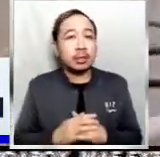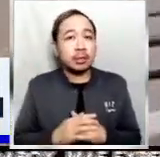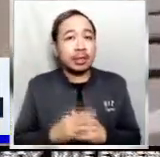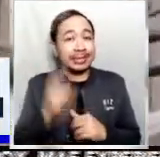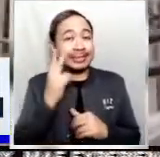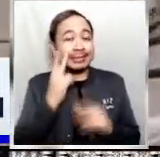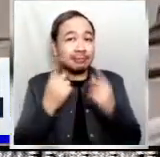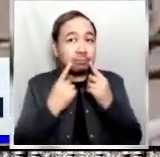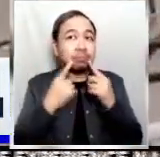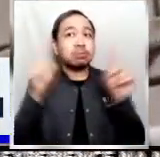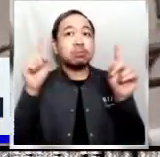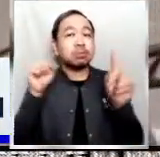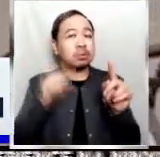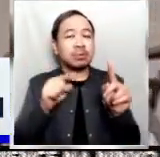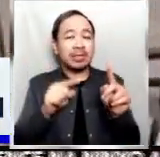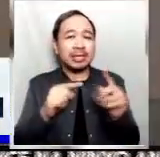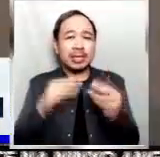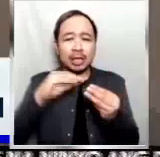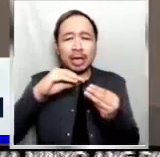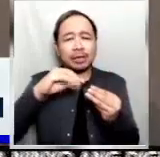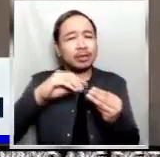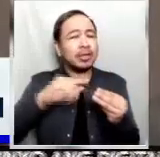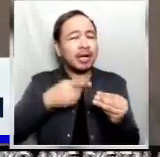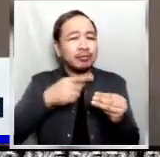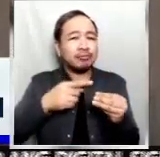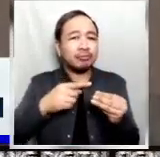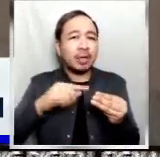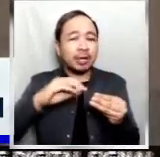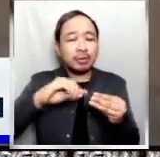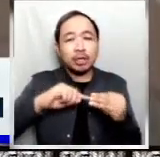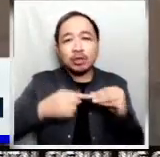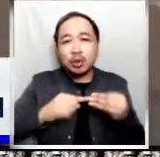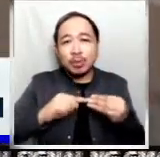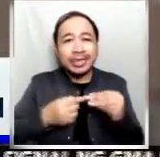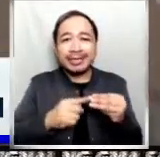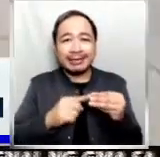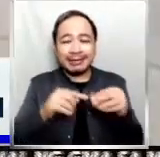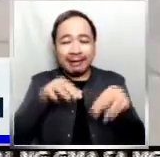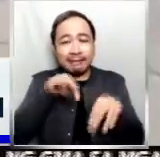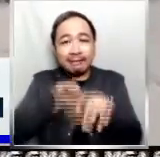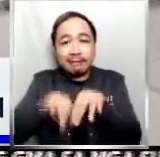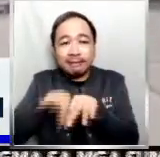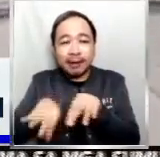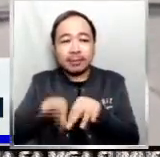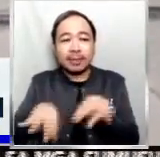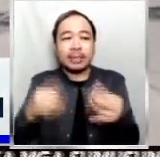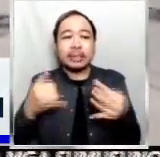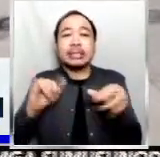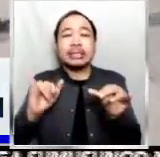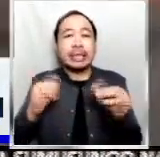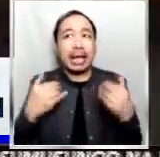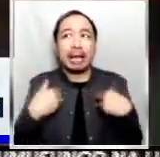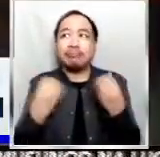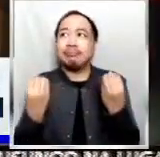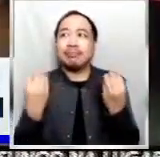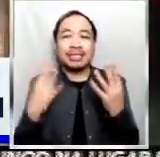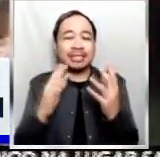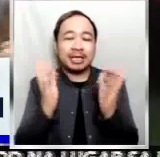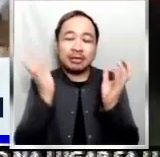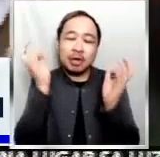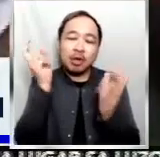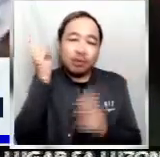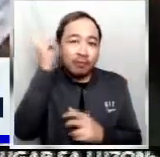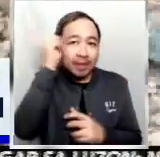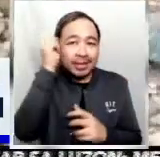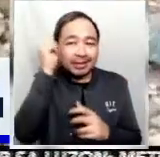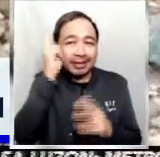fields, nalubog sa baha. Bukod sa mga daan, nalubog din ang mga tanim na strawberry, lettuce at iba pang gulay. Natumba rin